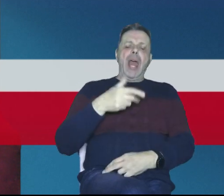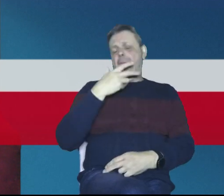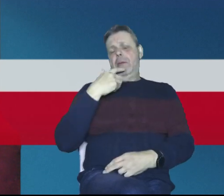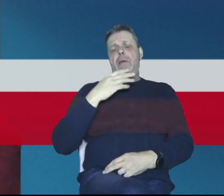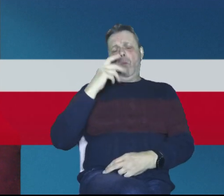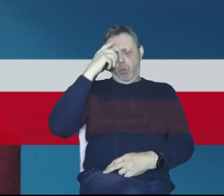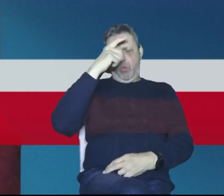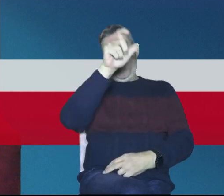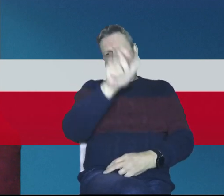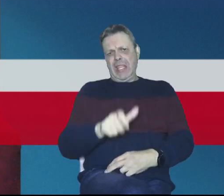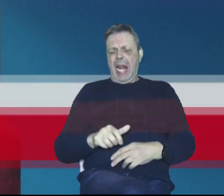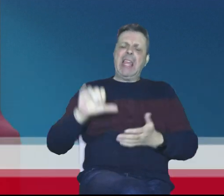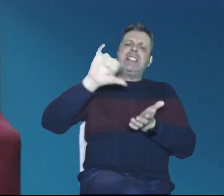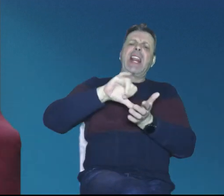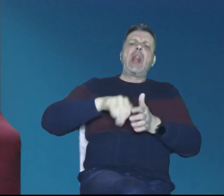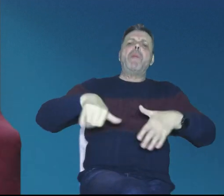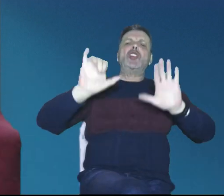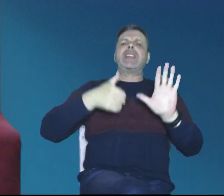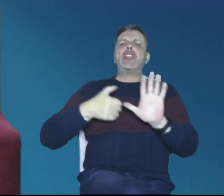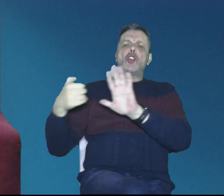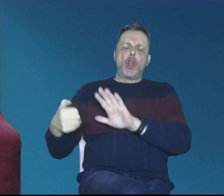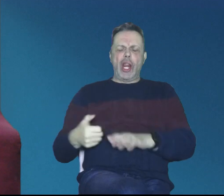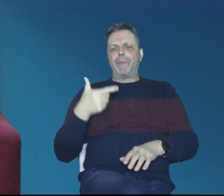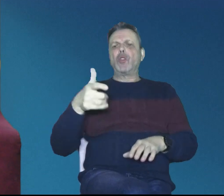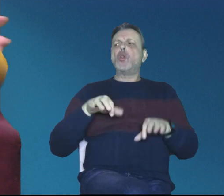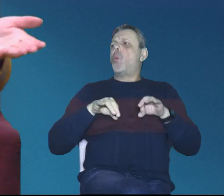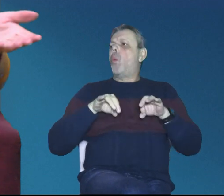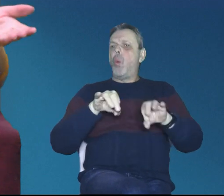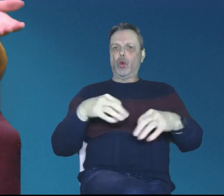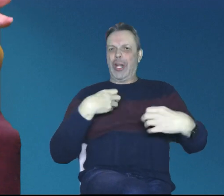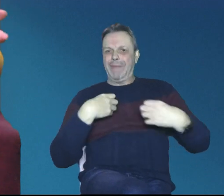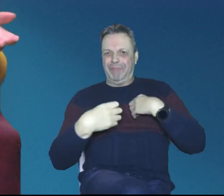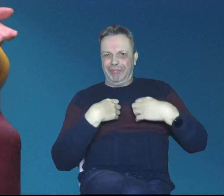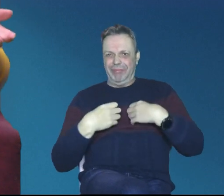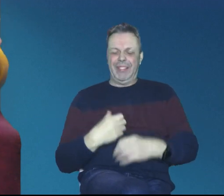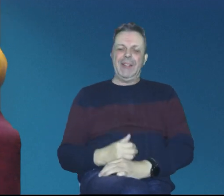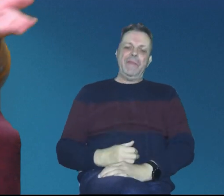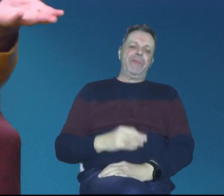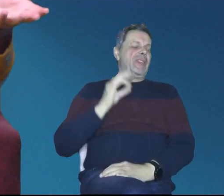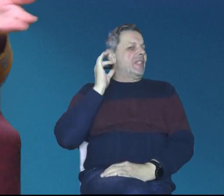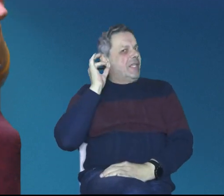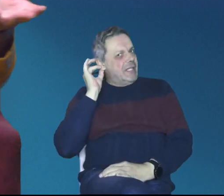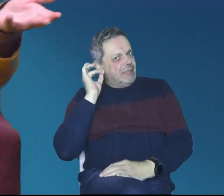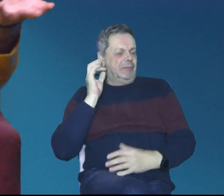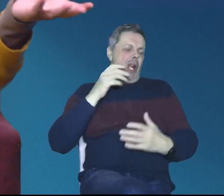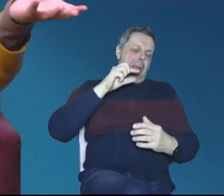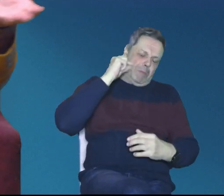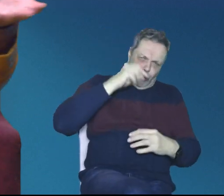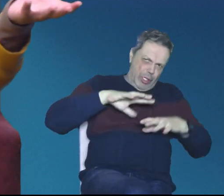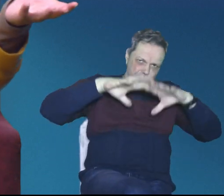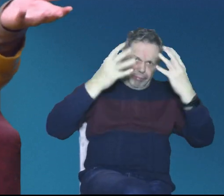ona je nastala na Apeninskom poluotoku negdje sredinom 16. stoljeća. Radilo se naime o uličnim izvođačicama